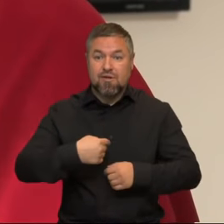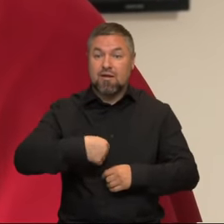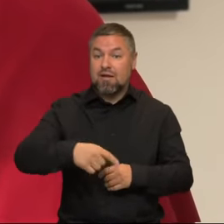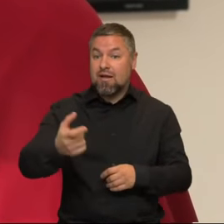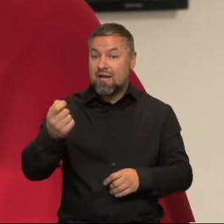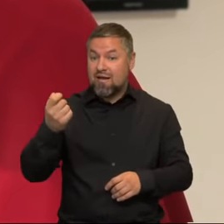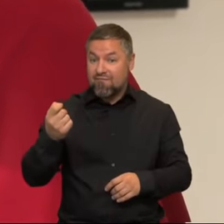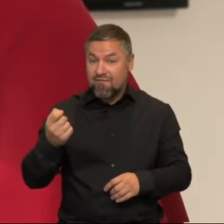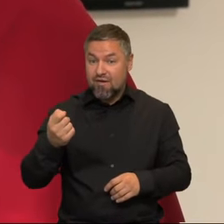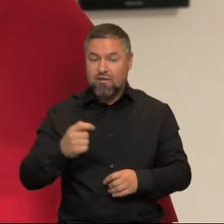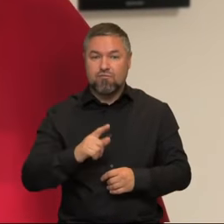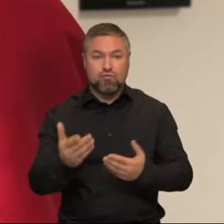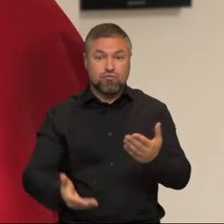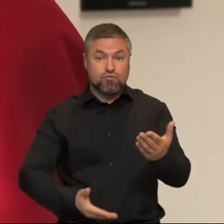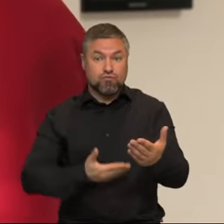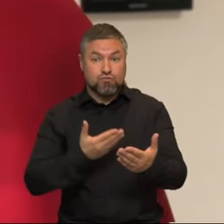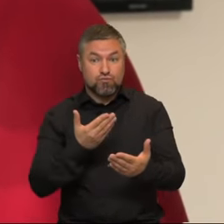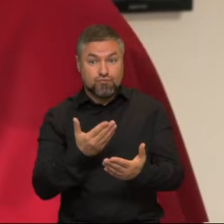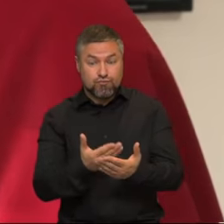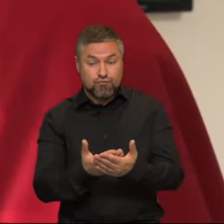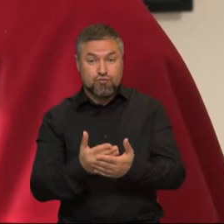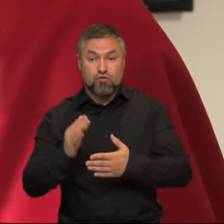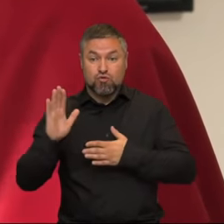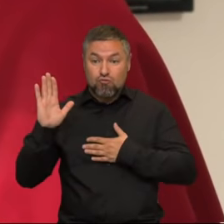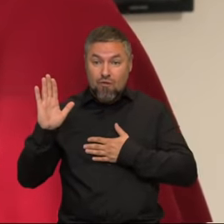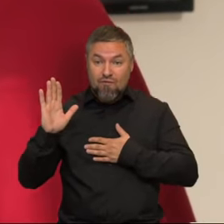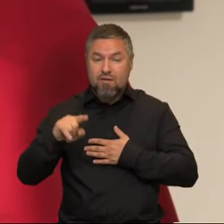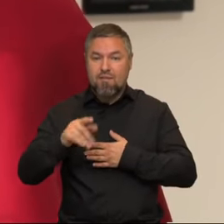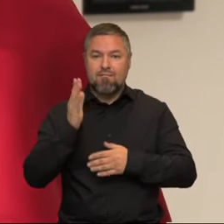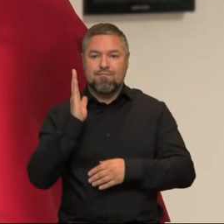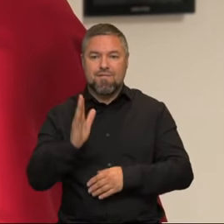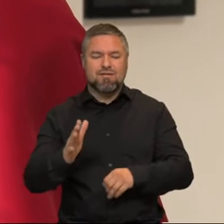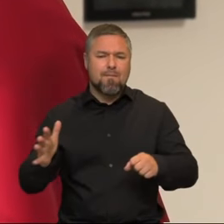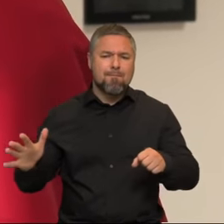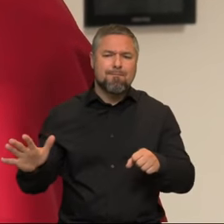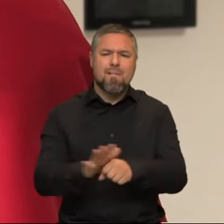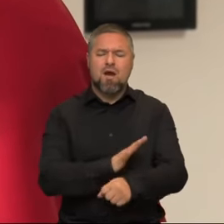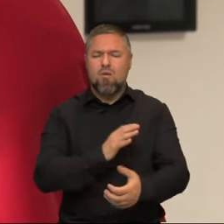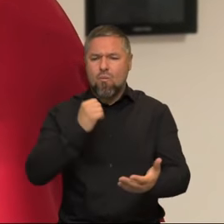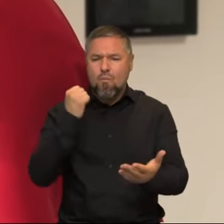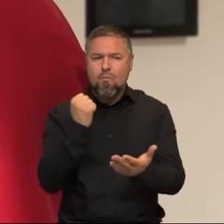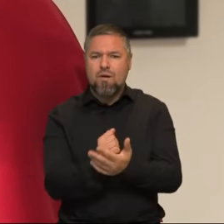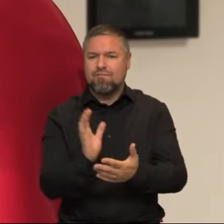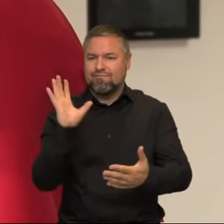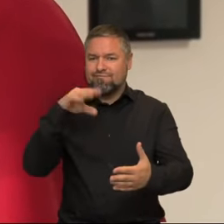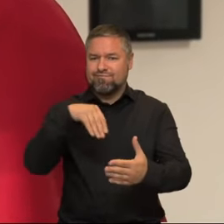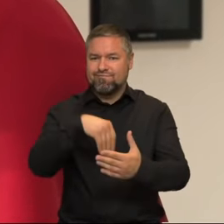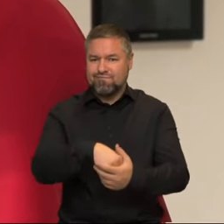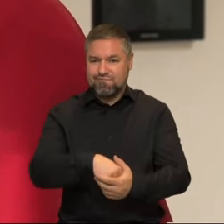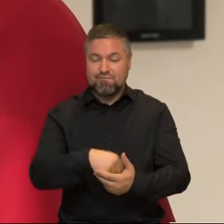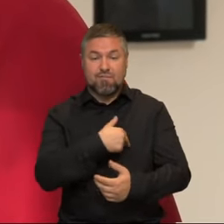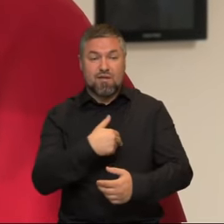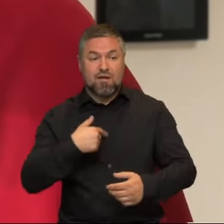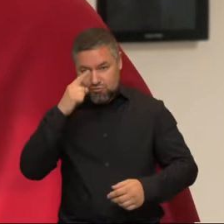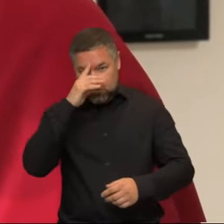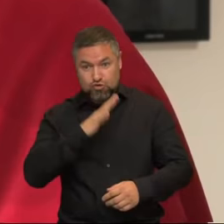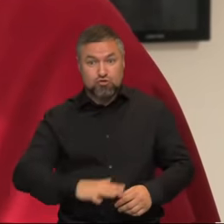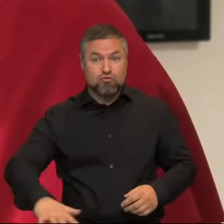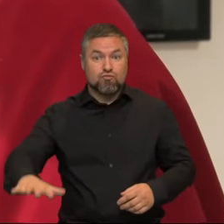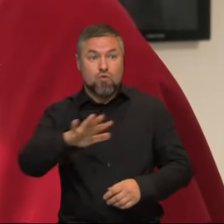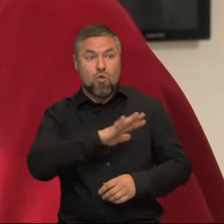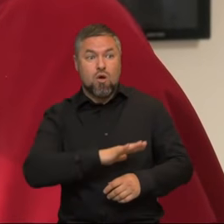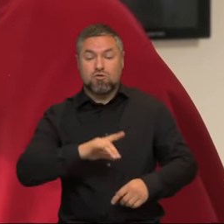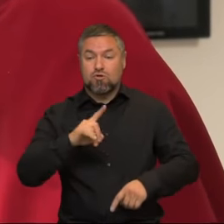chwilę, po złożeniu ślubowania, staniecie się pełnoprawnymi członkami naszej